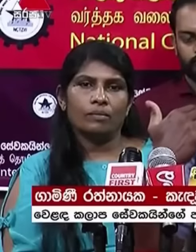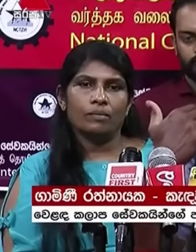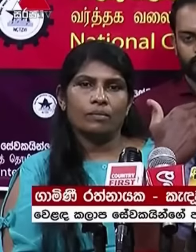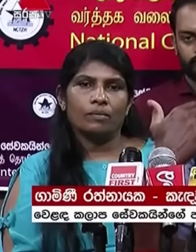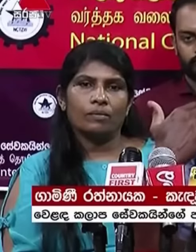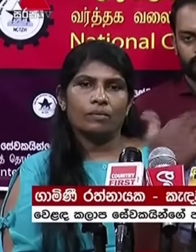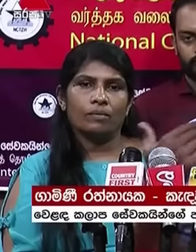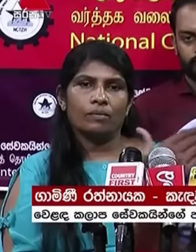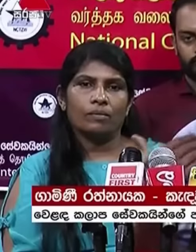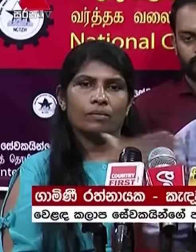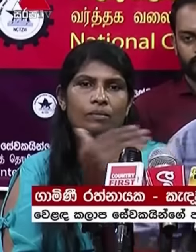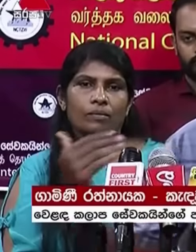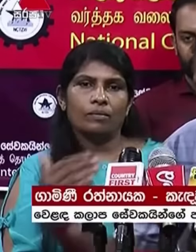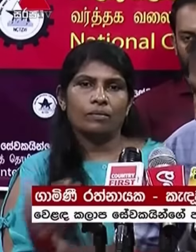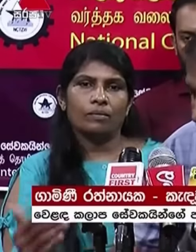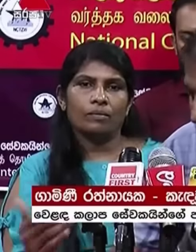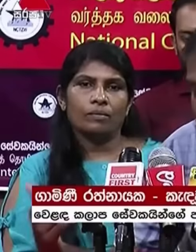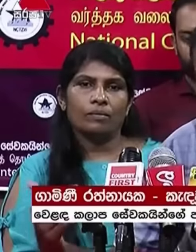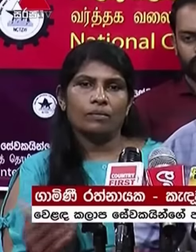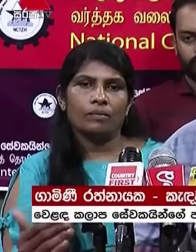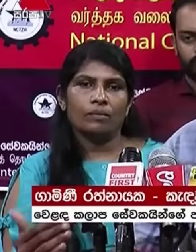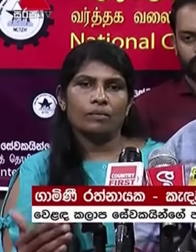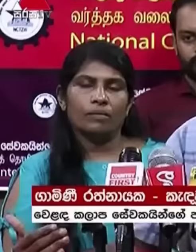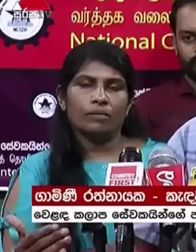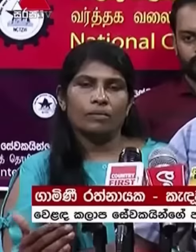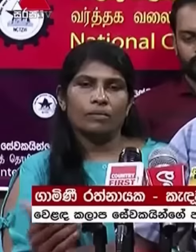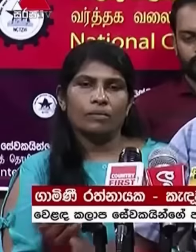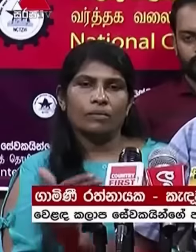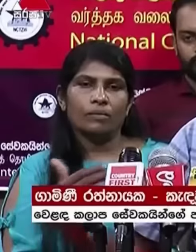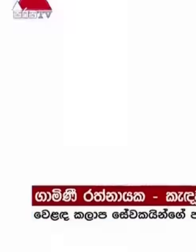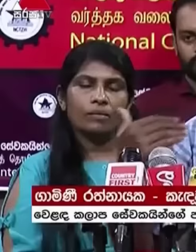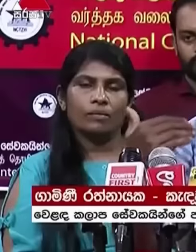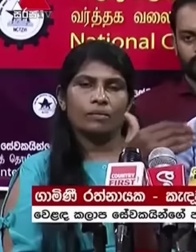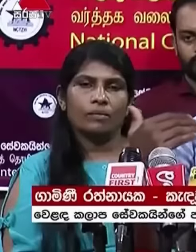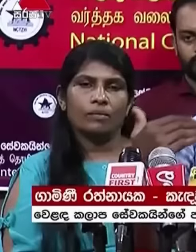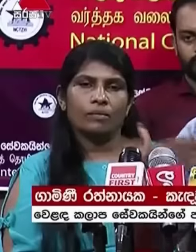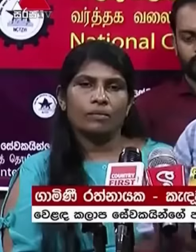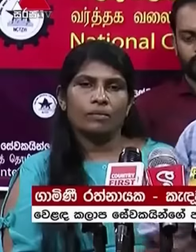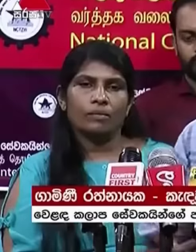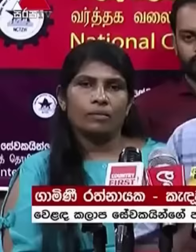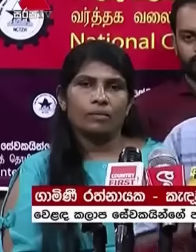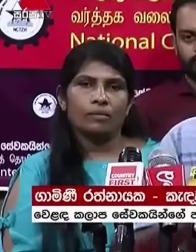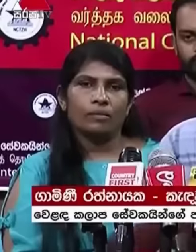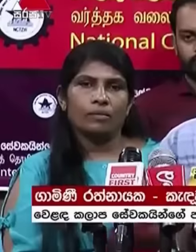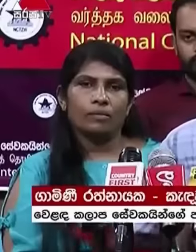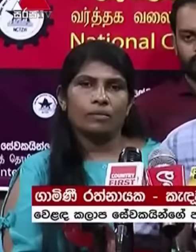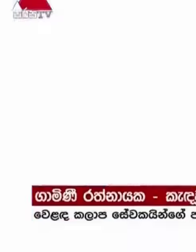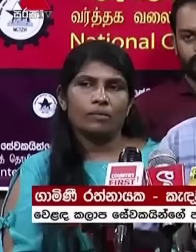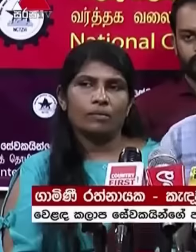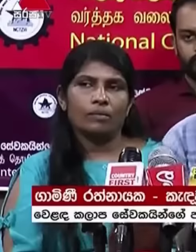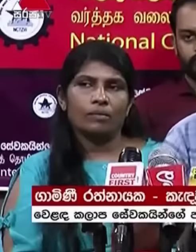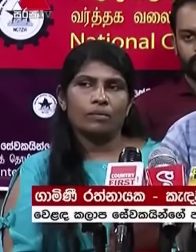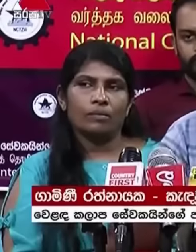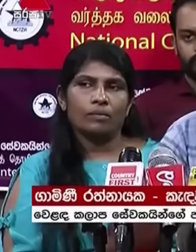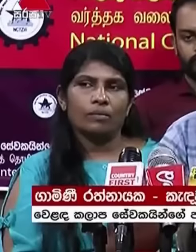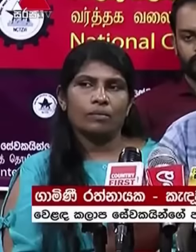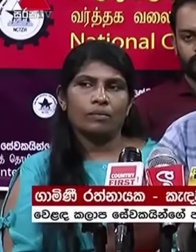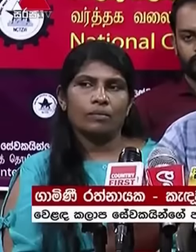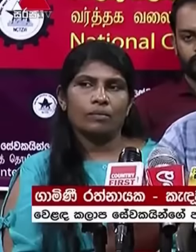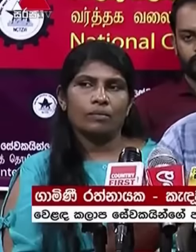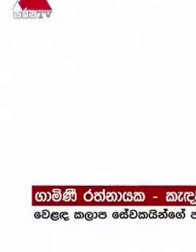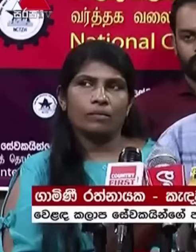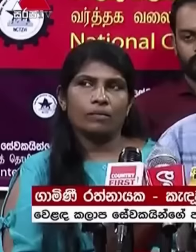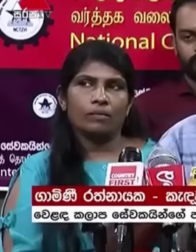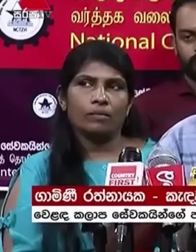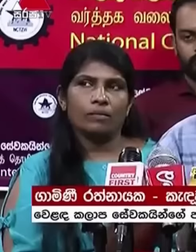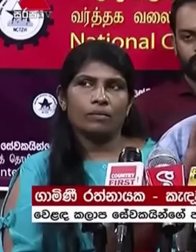ලක්ෂ 7කට ආසන්න රැකියා කරමින් හිටපු පුජ්‍යලිකංශයේ සේවක සේවිකාවන්ගේ රැකියාව අහිමි වෙලා තියෙනවා. ඒතොට මේ ලක්ෂ 7ක රැකියා අහිමි